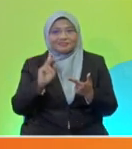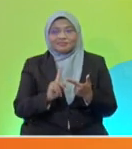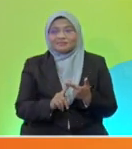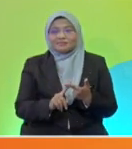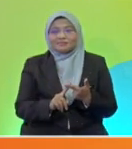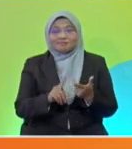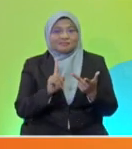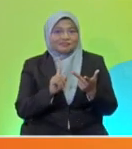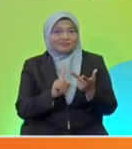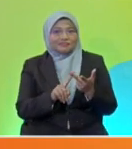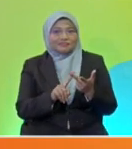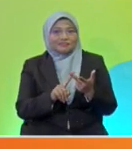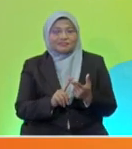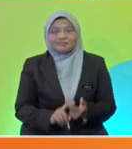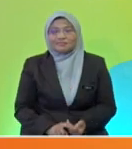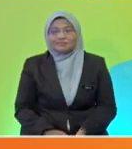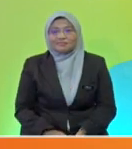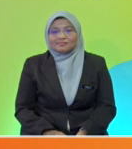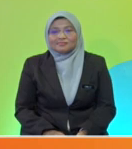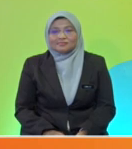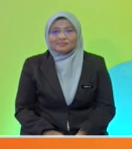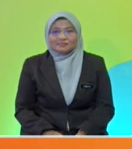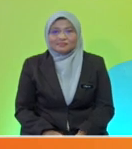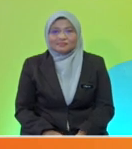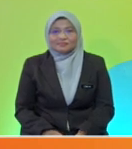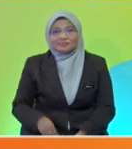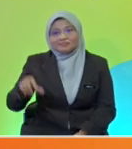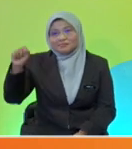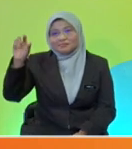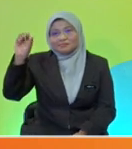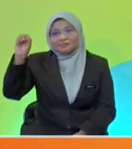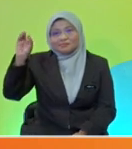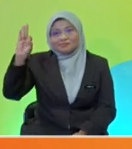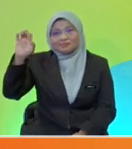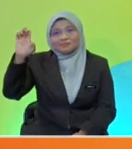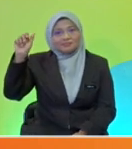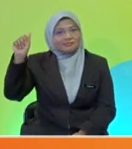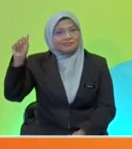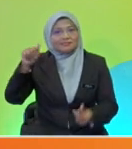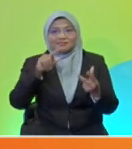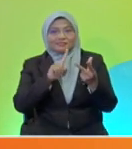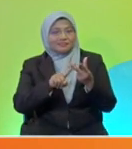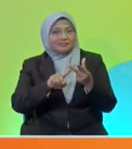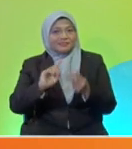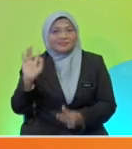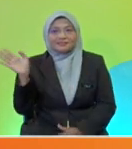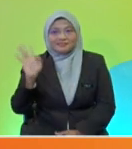seterusnya yang ketiga kita bersama dengan Sofia Zahra Imay Hai